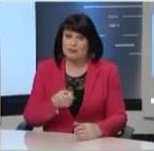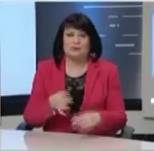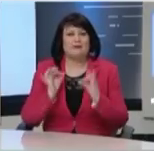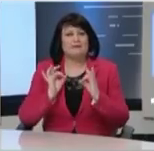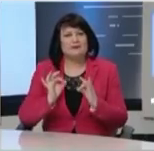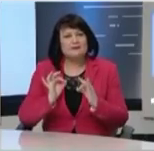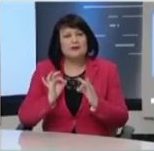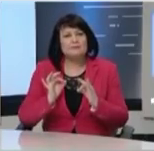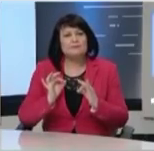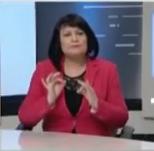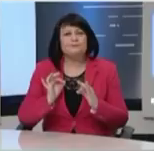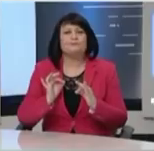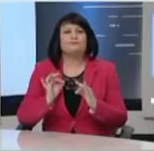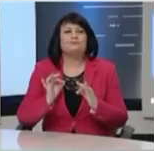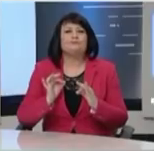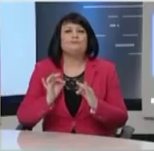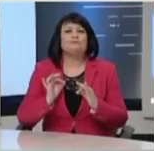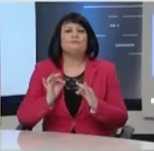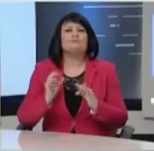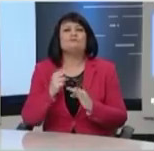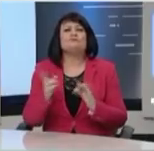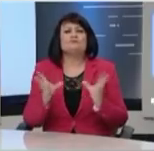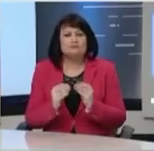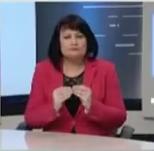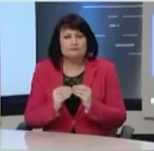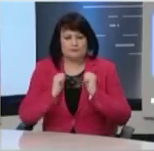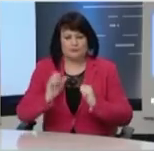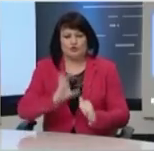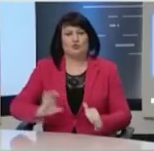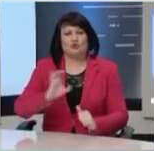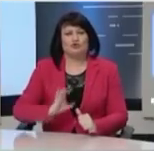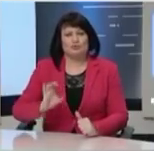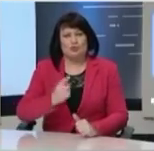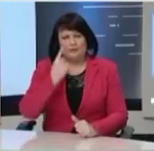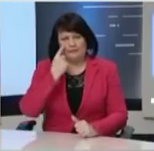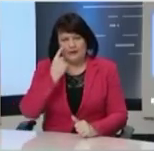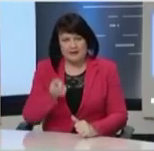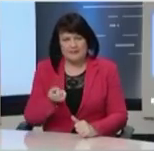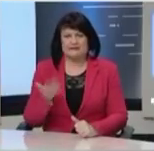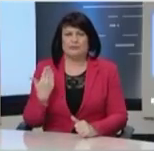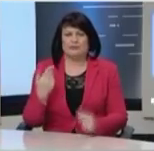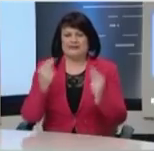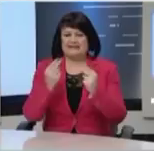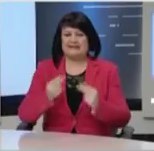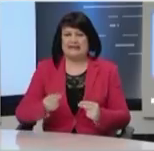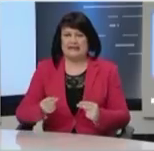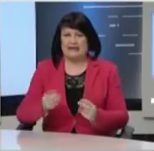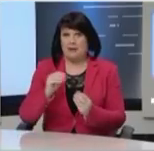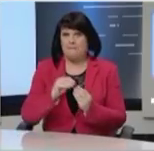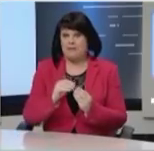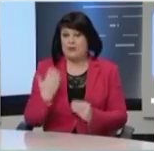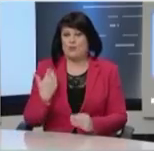φυσικά, όσον αφορά τον τουρισμό, τα πρόσφατα στοιχεία τον